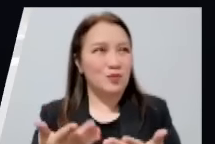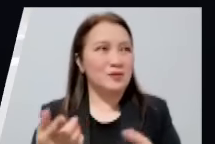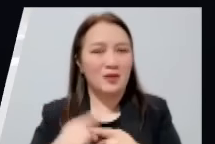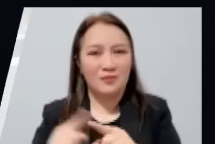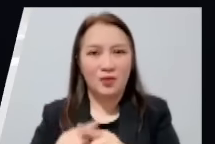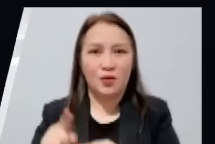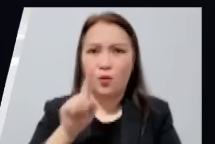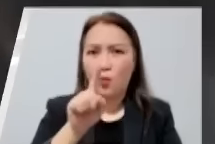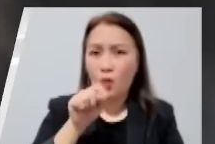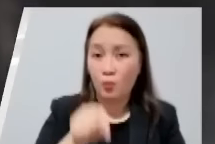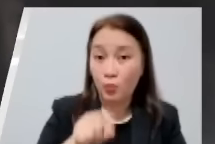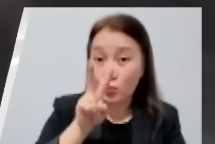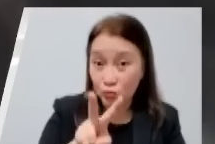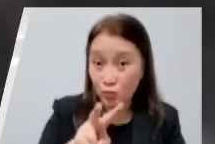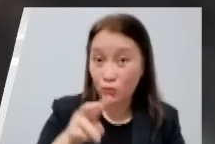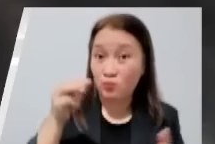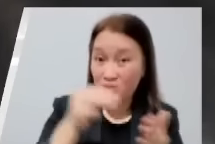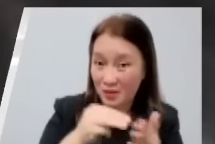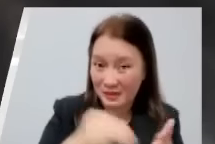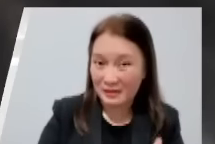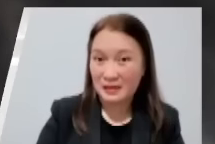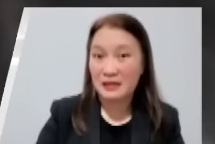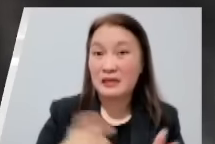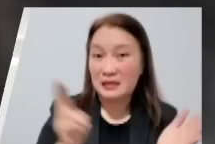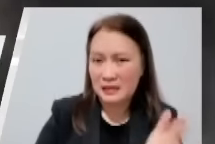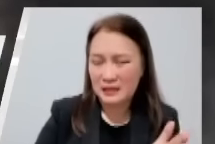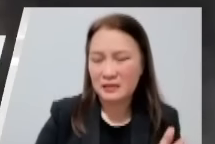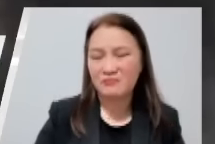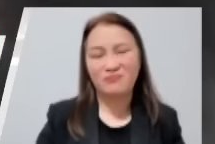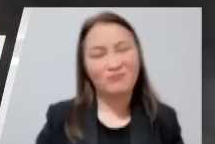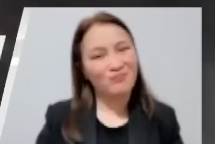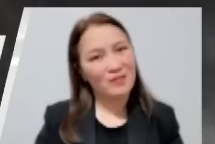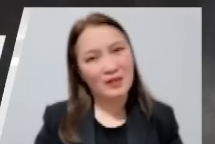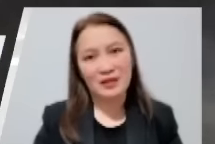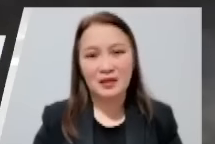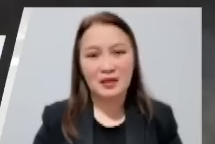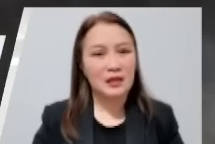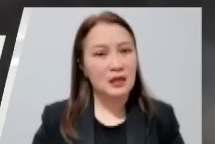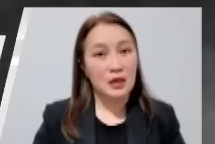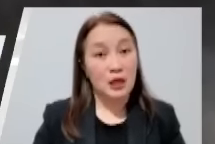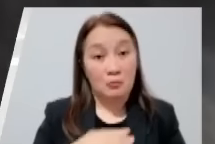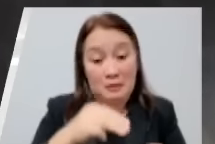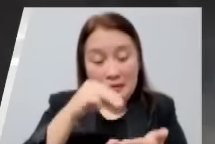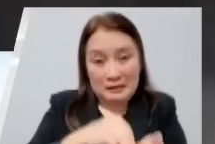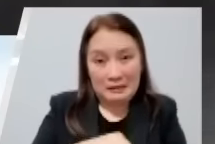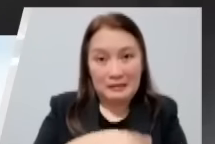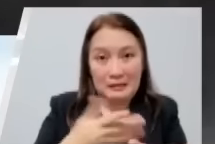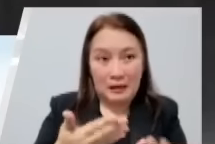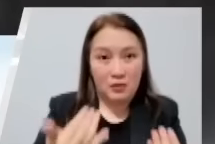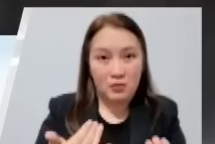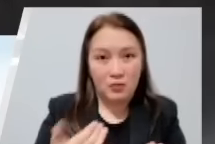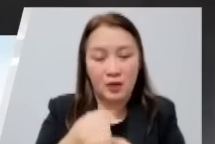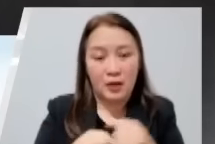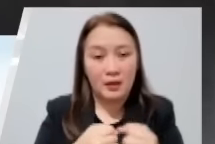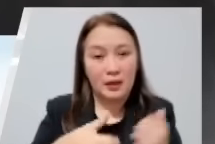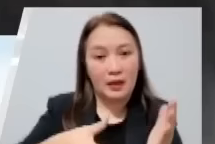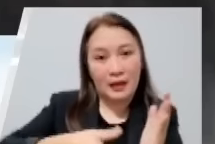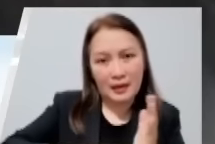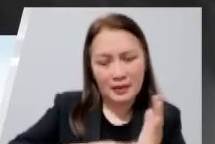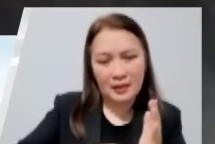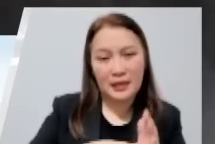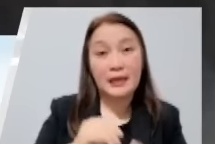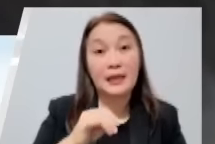ang nagparehistro. Napakababa. Siguro nga dahil midterm elections, kalimitan kaya naman tumataas ay kapag presidential